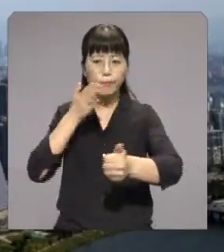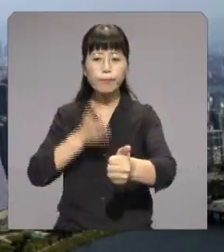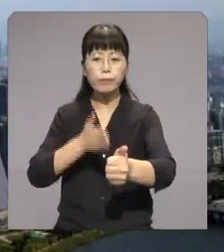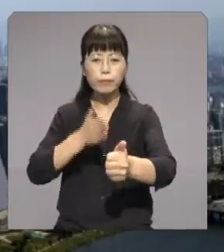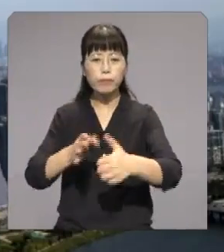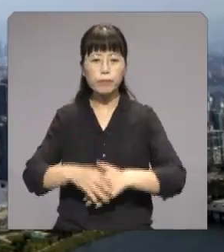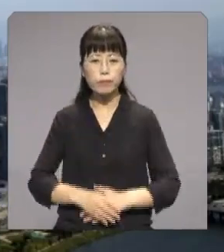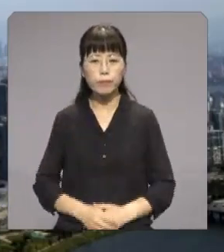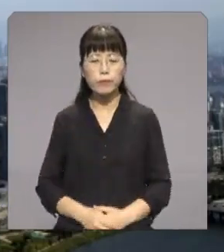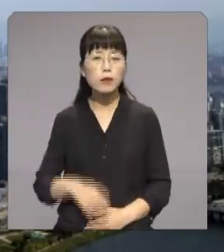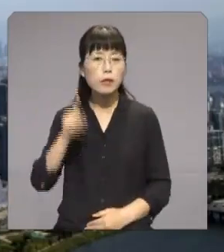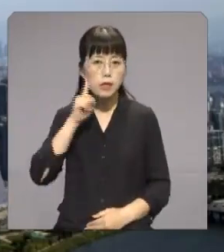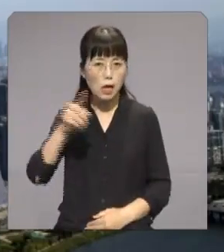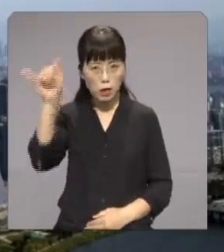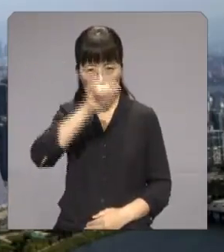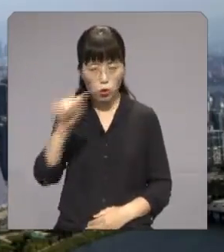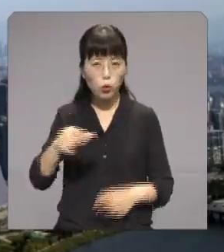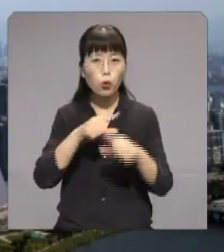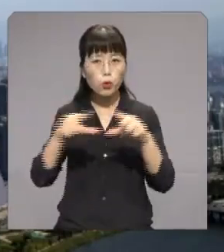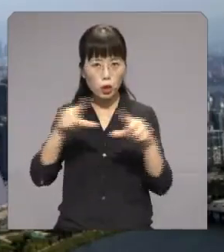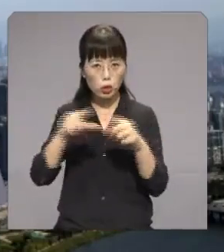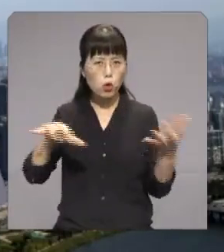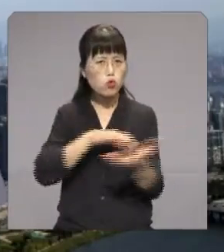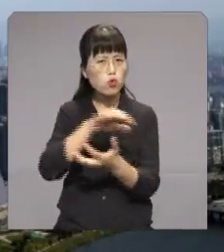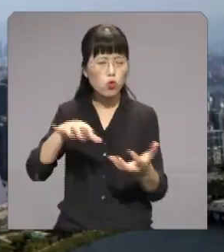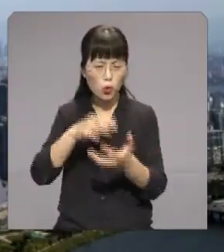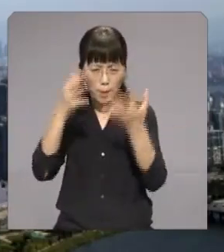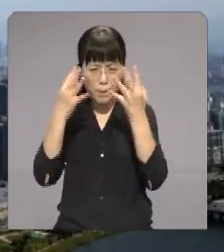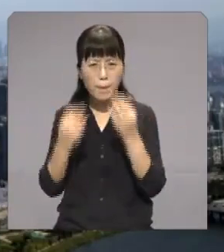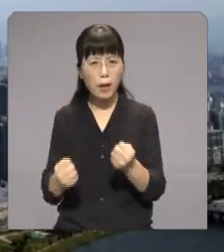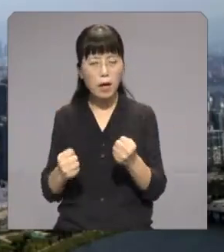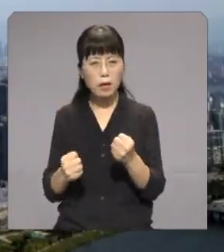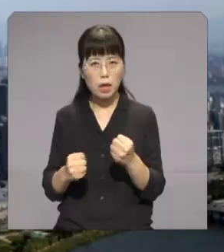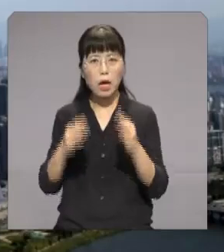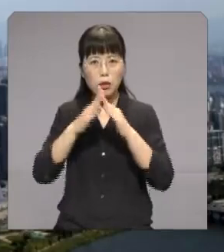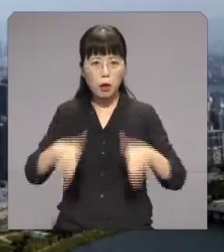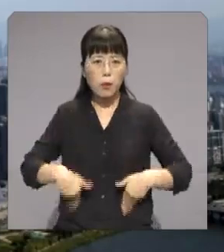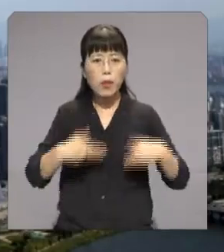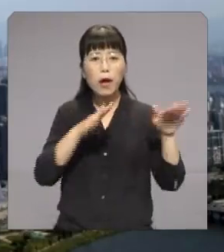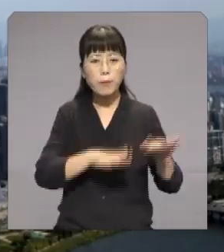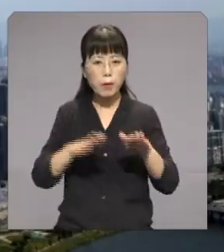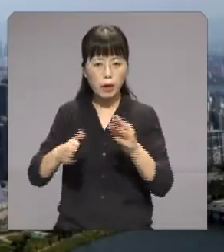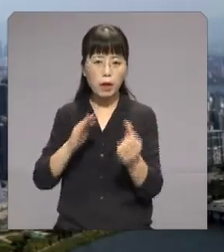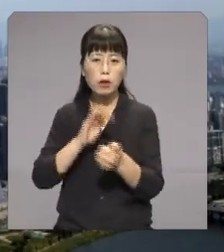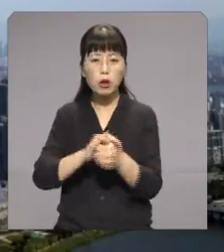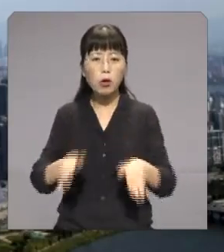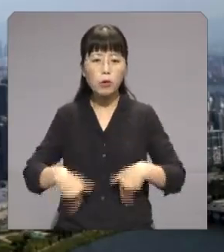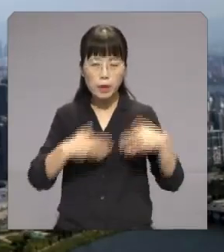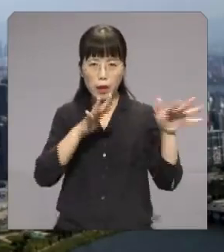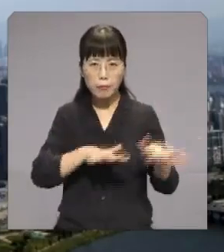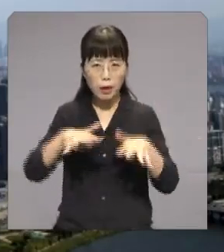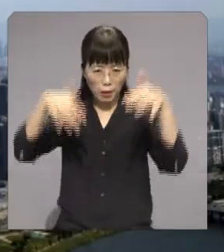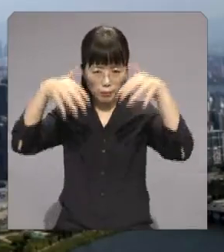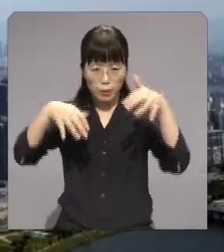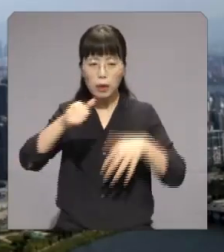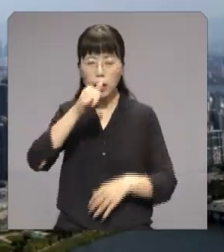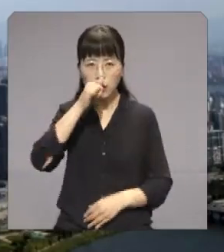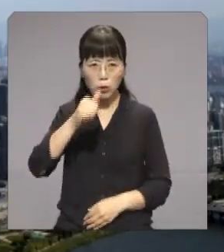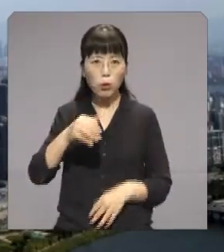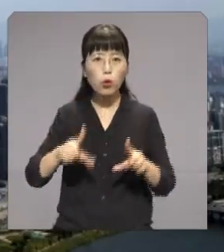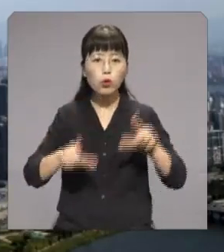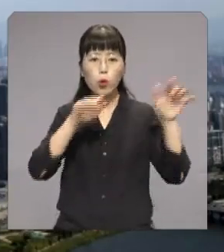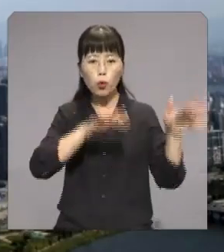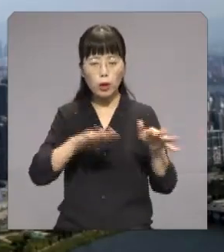유의하셔야겠습니다 내일은 전국이 대체로 구름 많거나 흐린 가운데 전남 남해안과 영남 해안에는 비가 내리겠고요